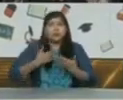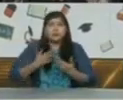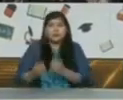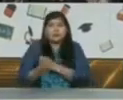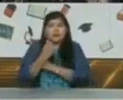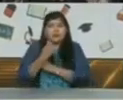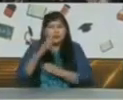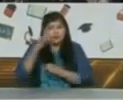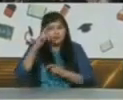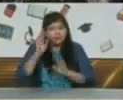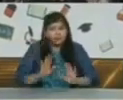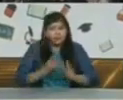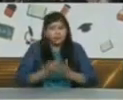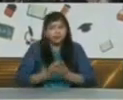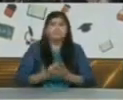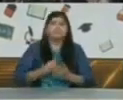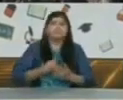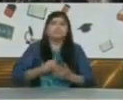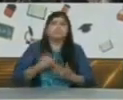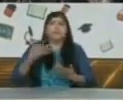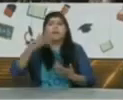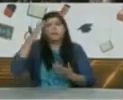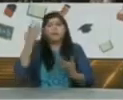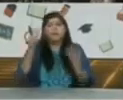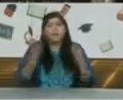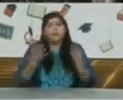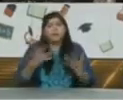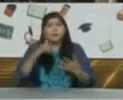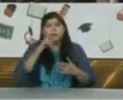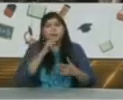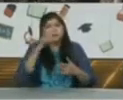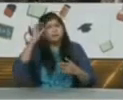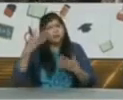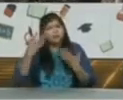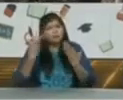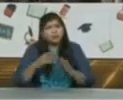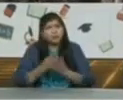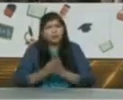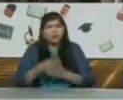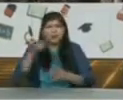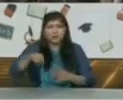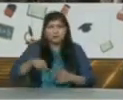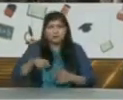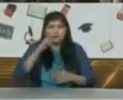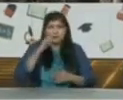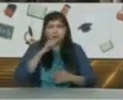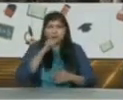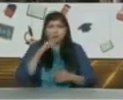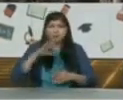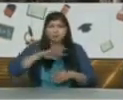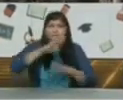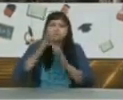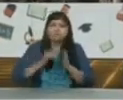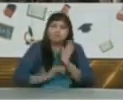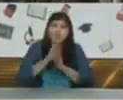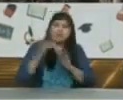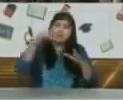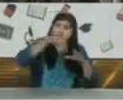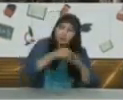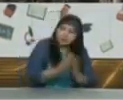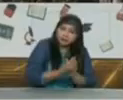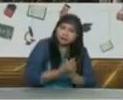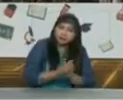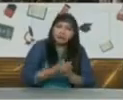का पता नहीं होता है। अगर माँ बाप ज्यादा इन्वॉल्व है तो बच्चों